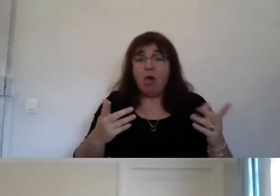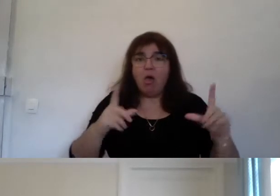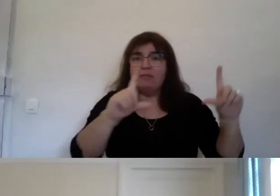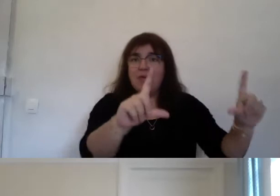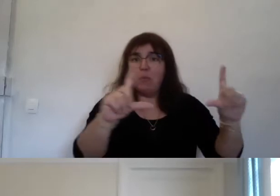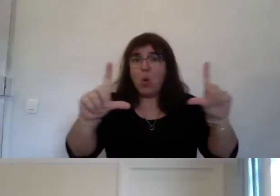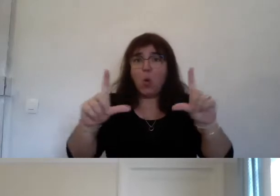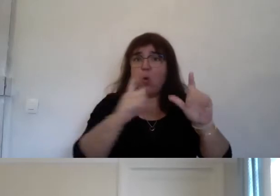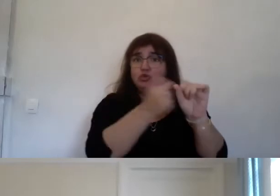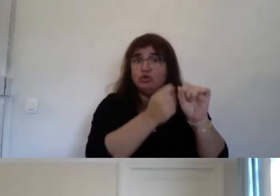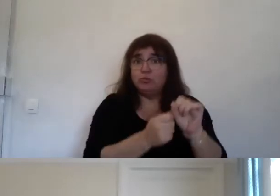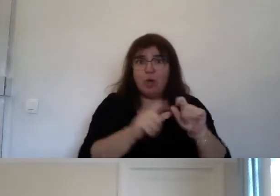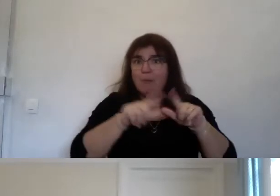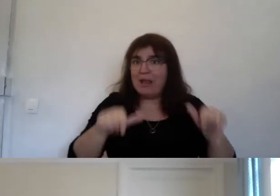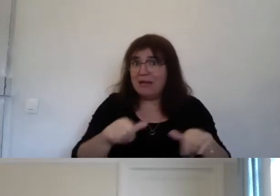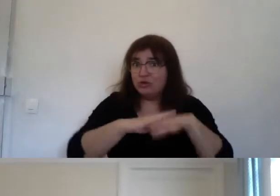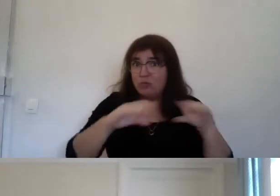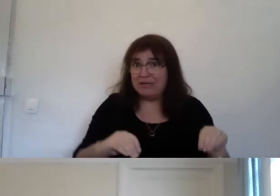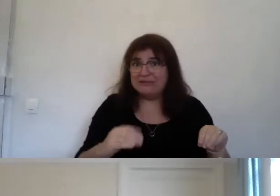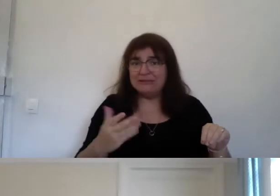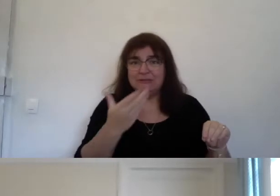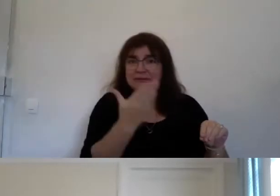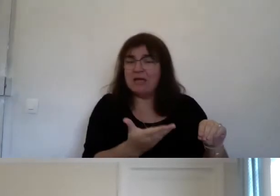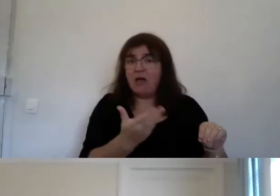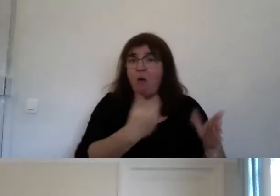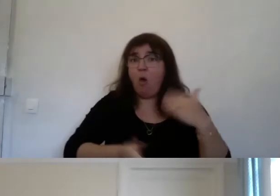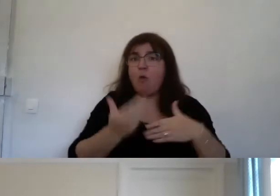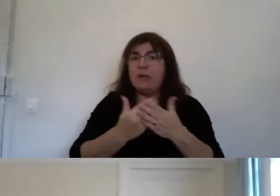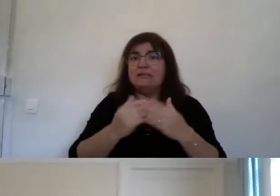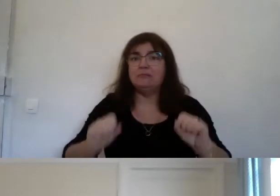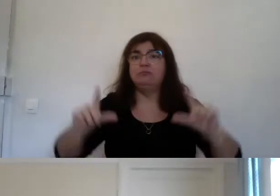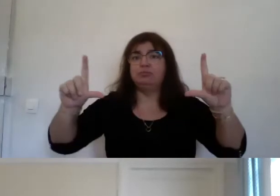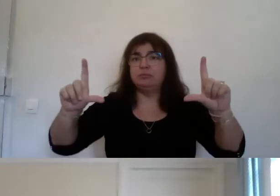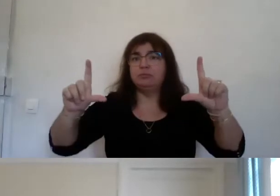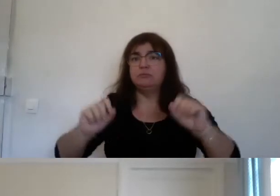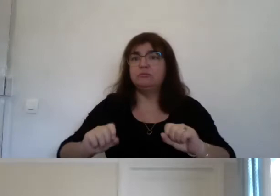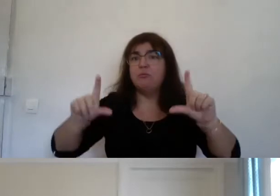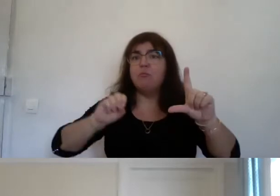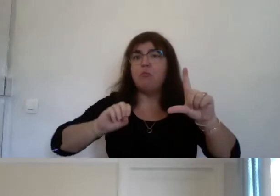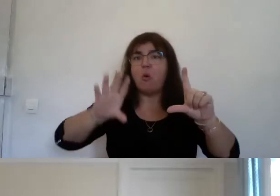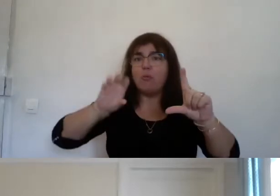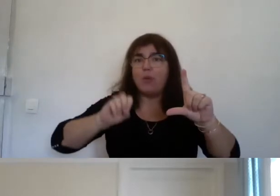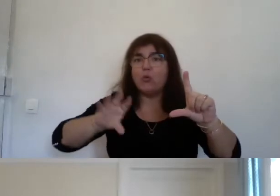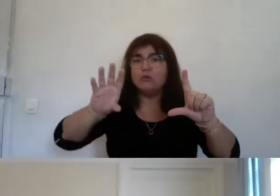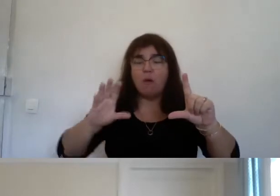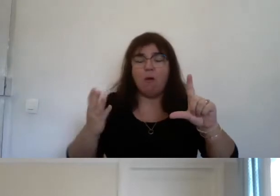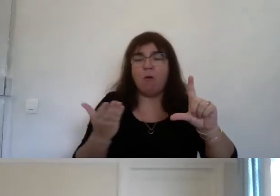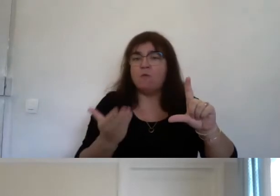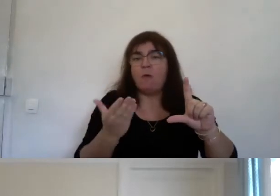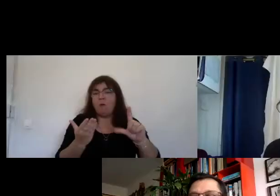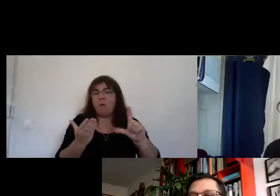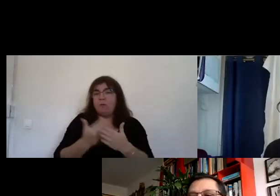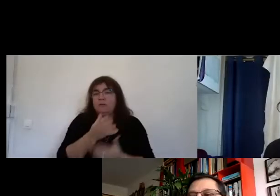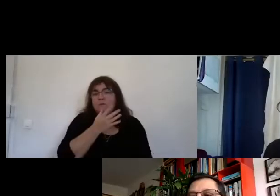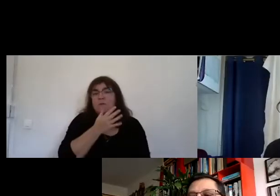un PowerPoint casser un peu l'émotion irremplaçable que l'on ressent face à une